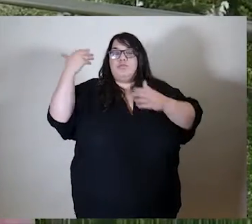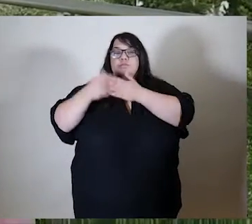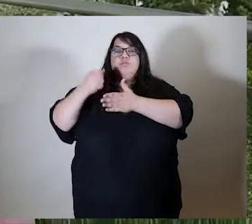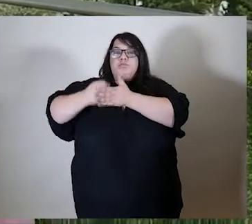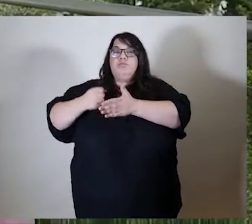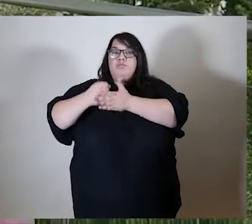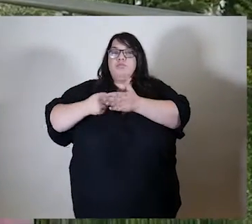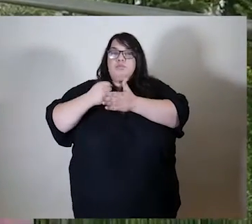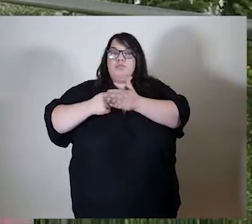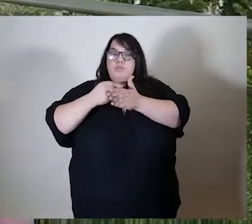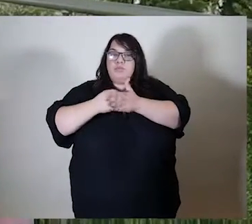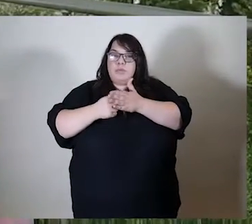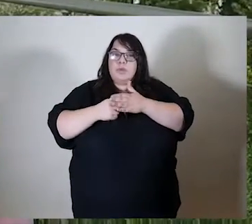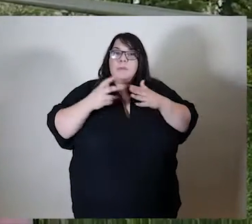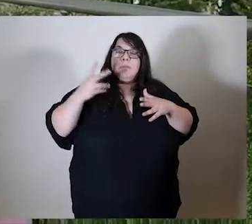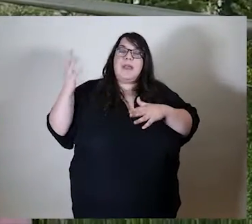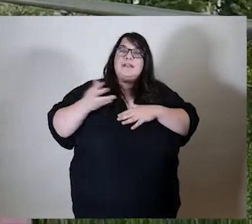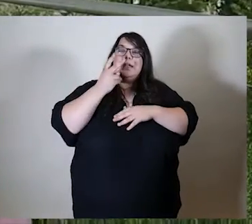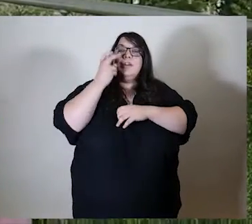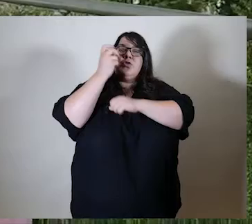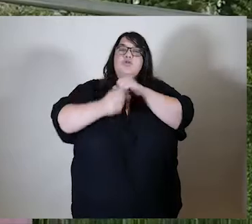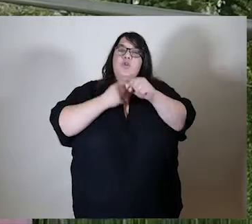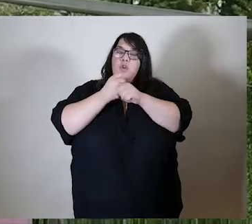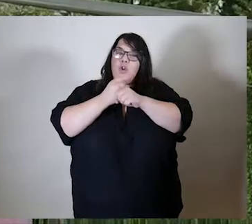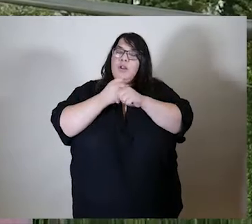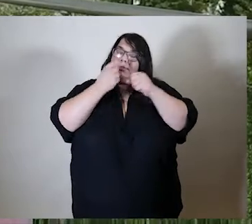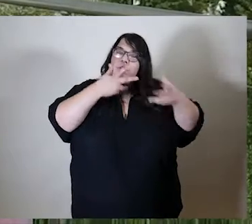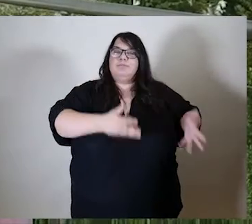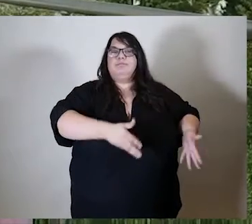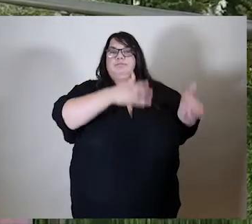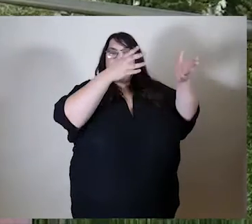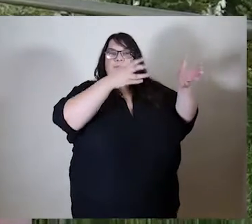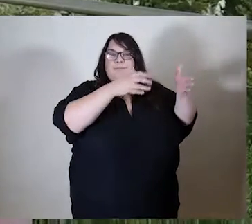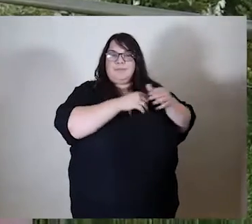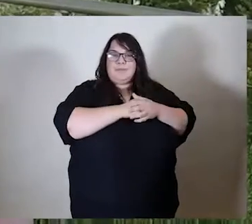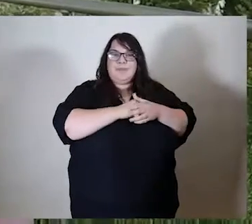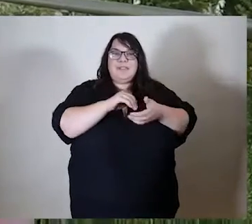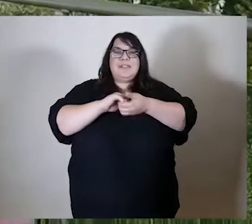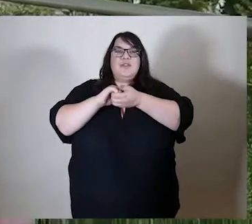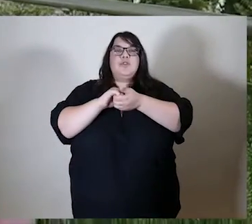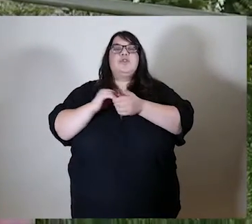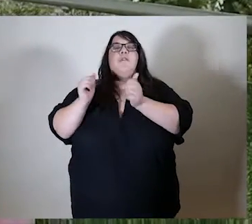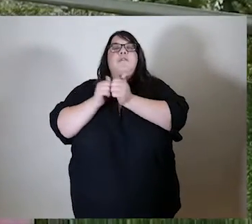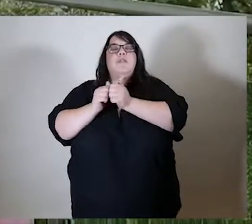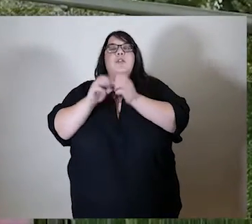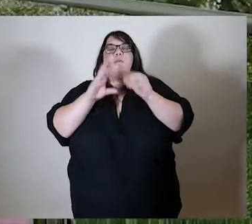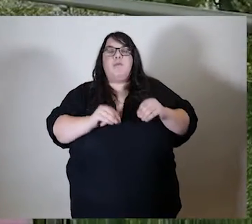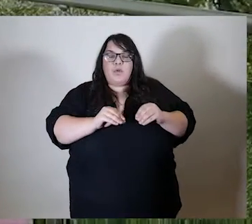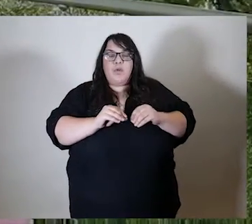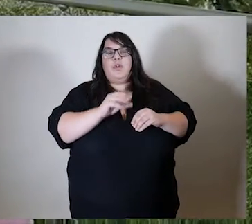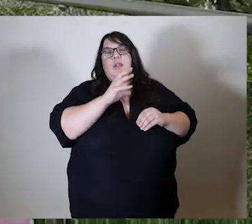αναπηρικού κινήματος. Παρ' όλα αυτά, χρειάστηκαν 20 έτη για την πραγματοποίησή της. Ο Σύλλογος Φίλων της